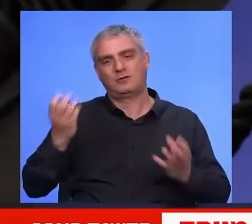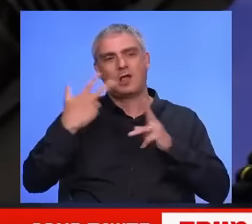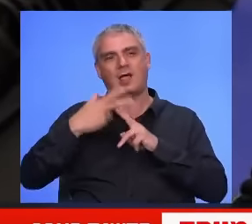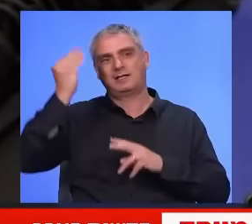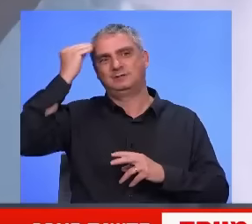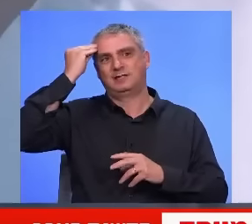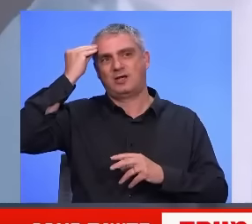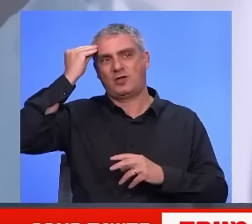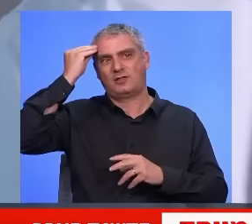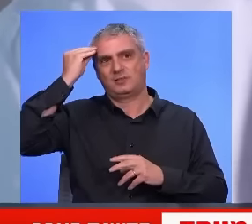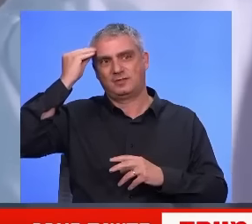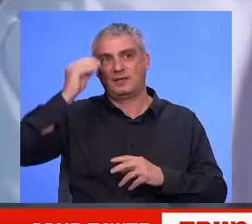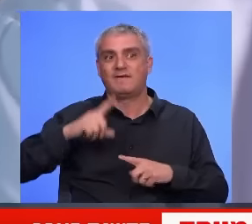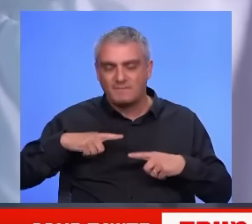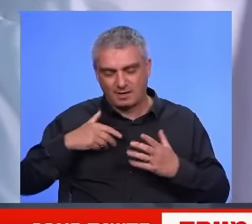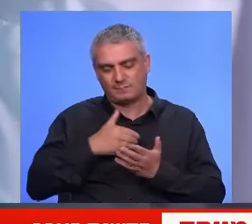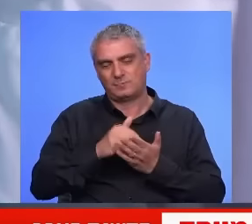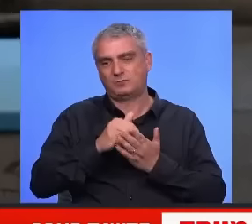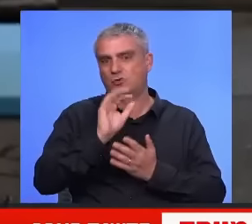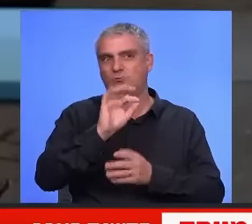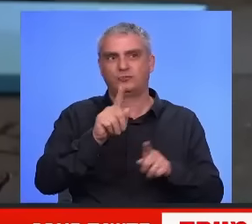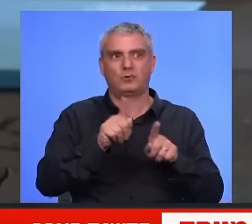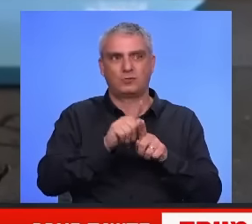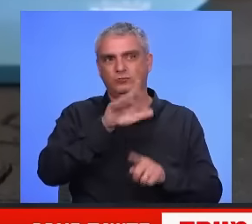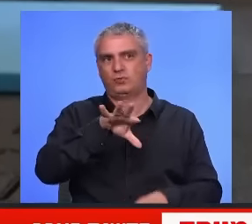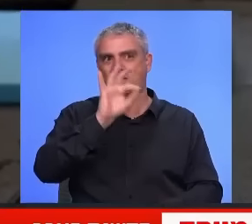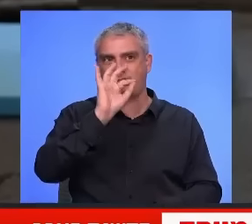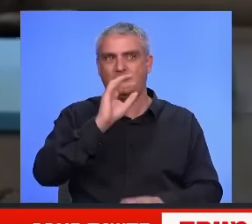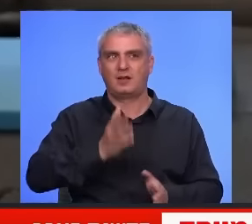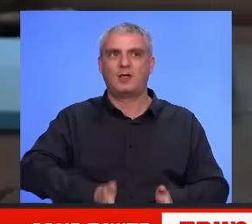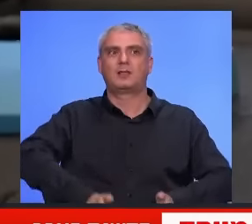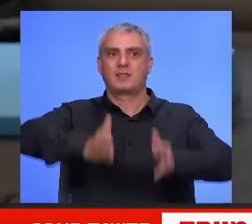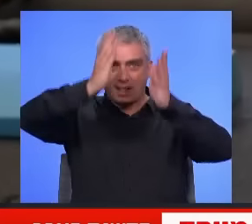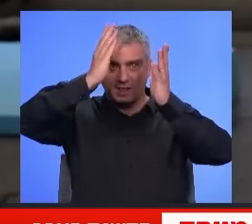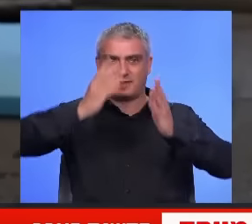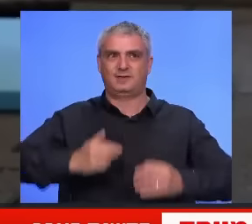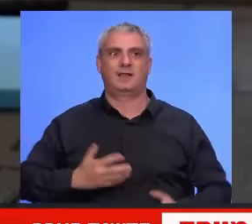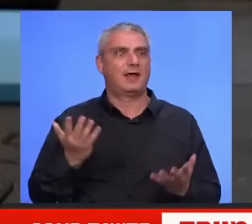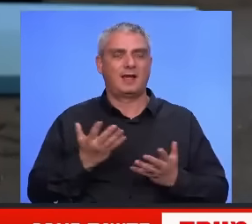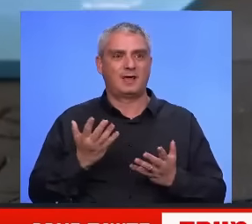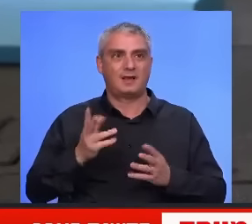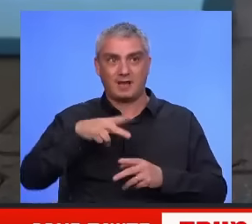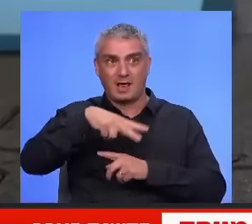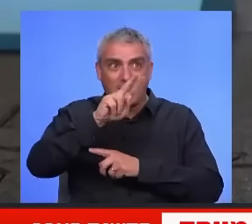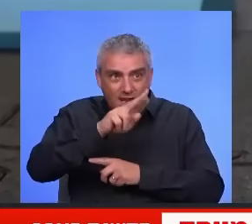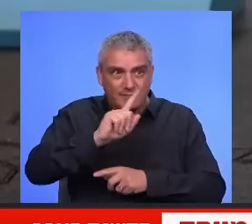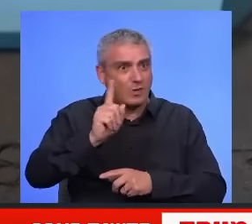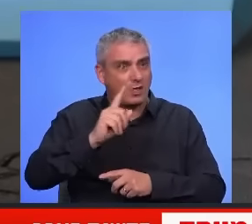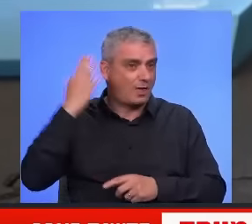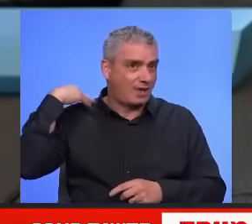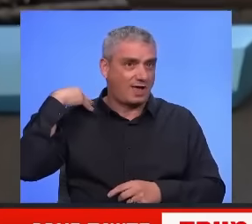זיכרון. והחיים ימשיכו בשבילו, כמו שיבחר. תעלה. איך? עם הרגליים? לא, עם